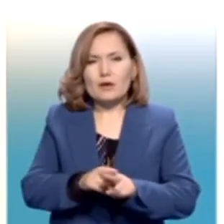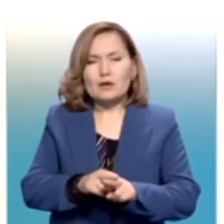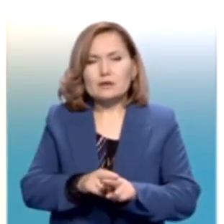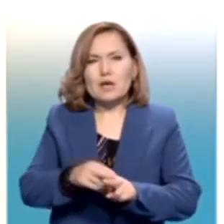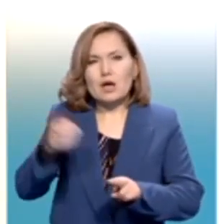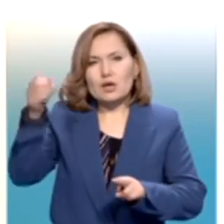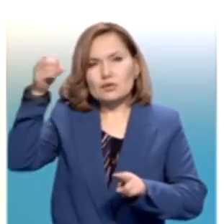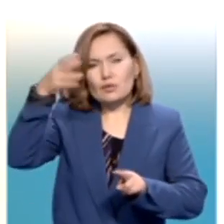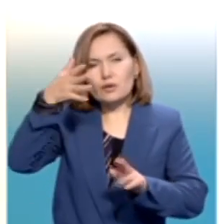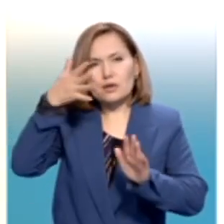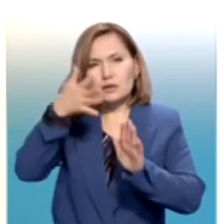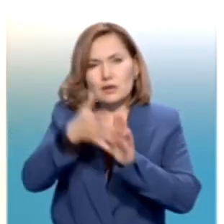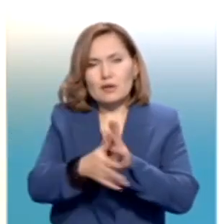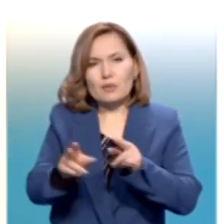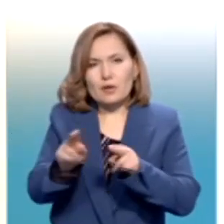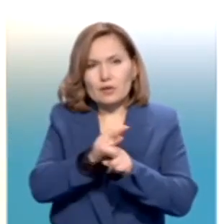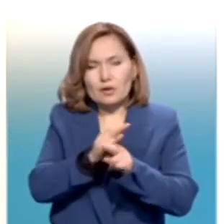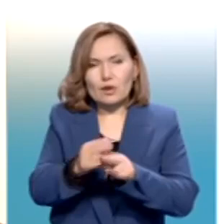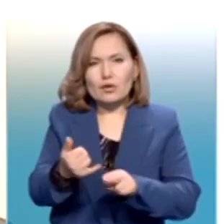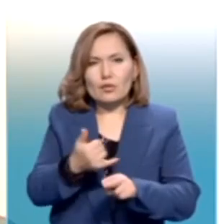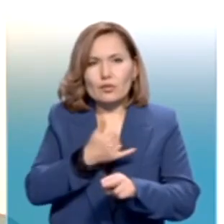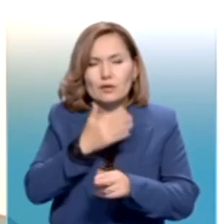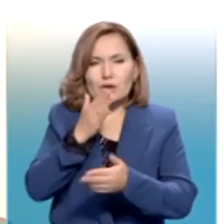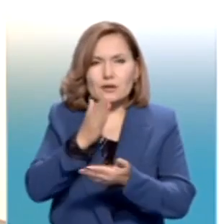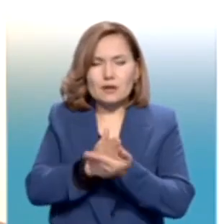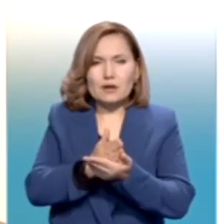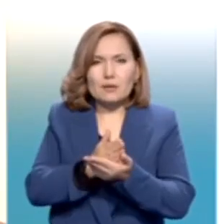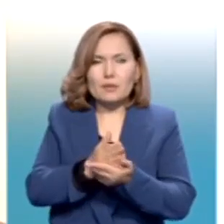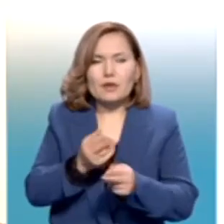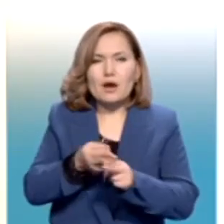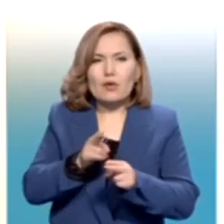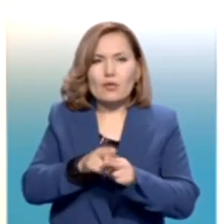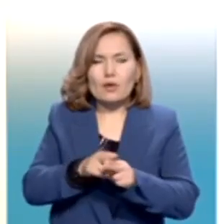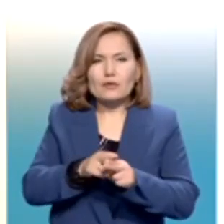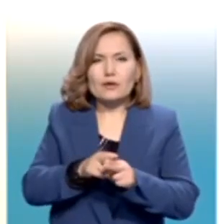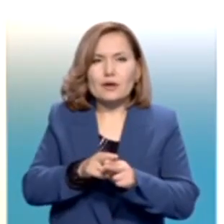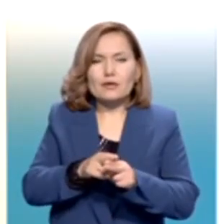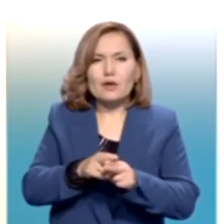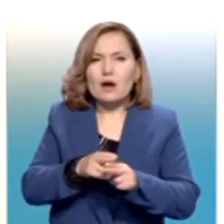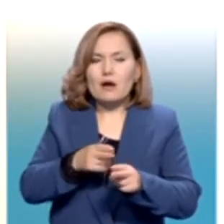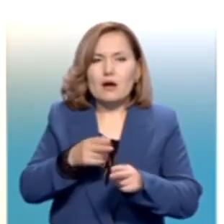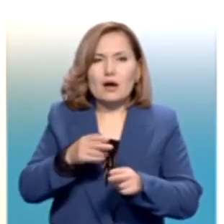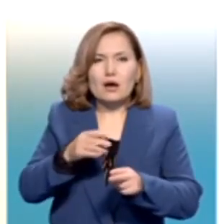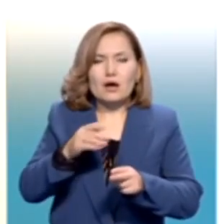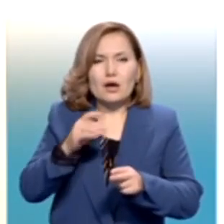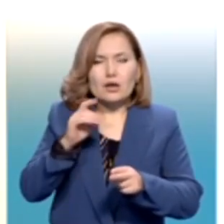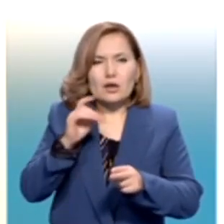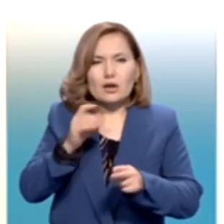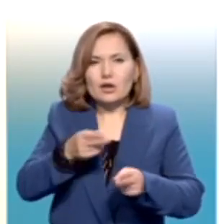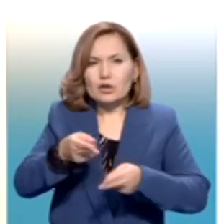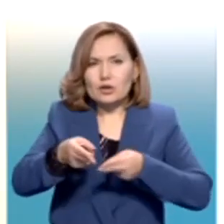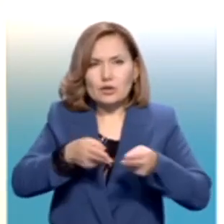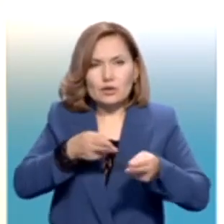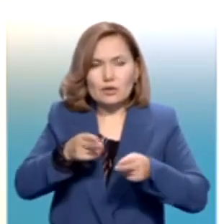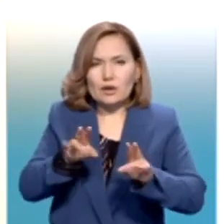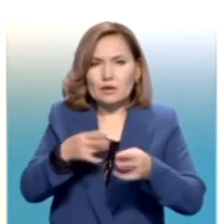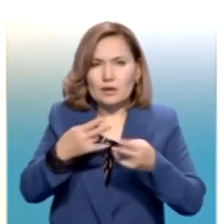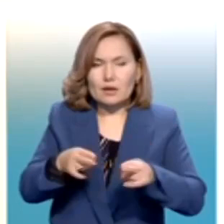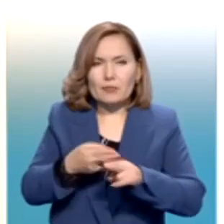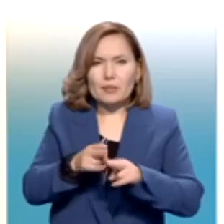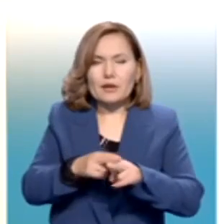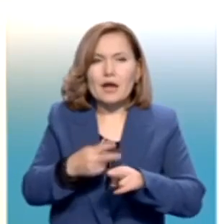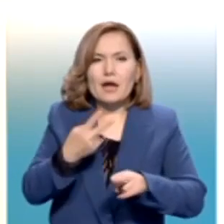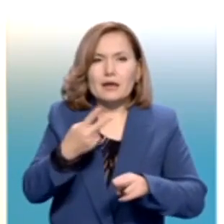арқылы емдеуге мүмкіндік береді. Яғни біздер бұрынғыдай хирургиялық әдіспен емдемей, қазіргі таңда 2